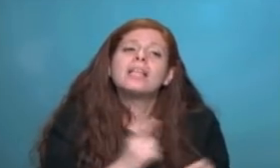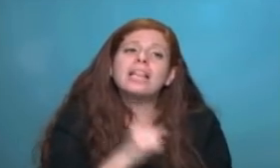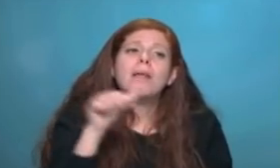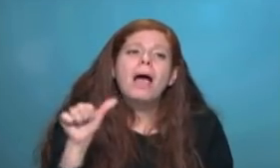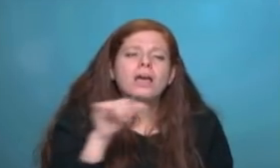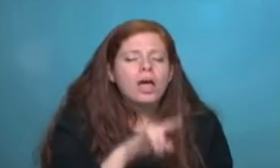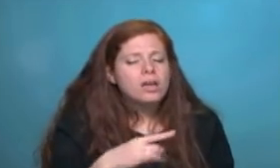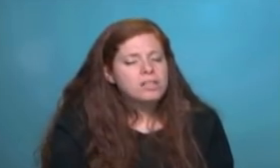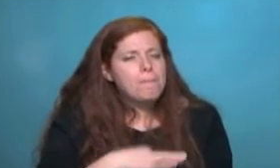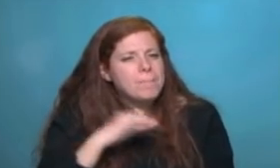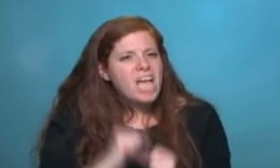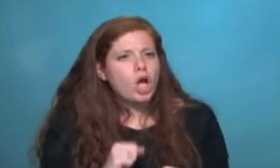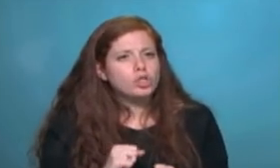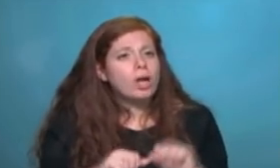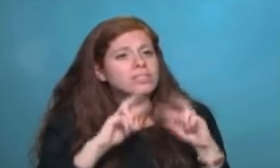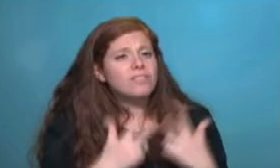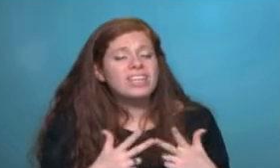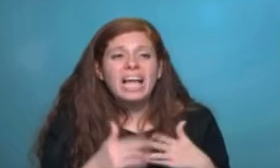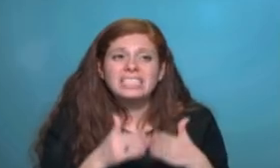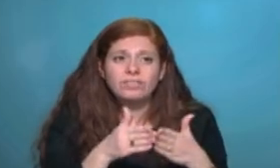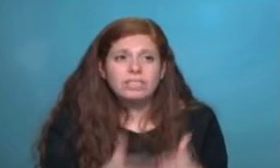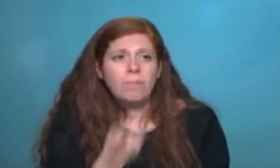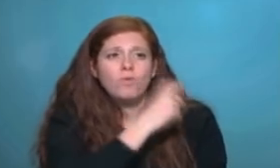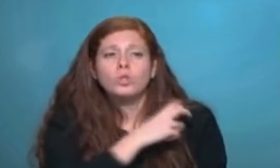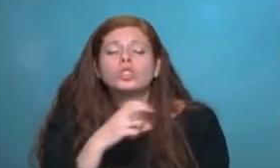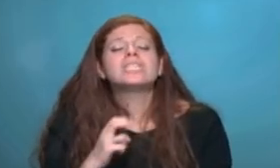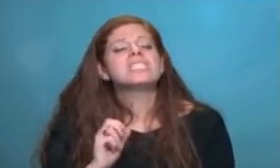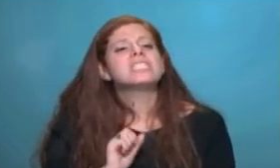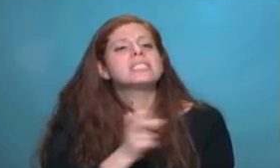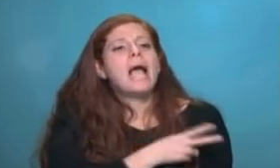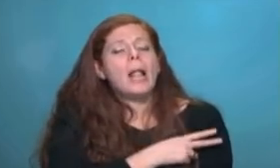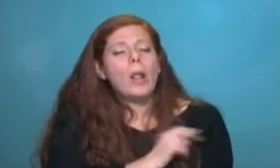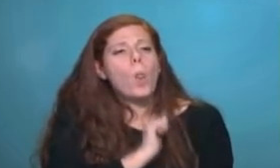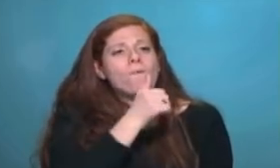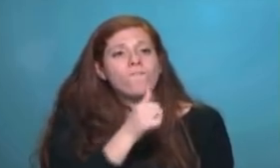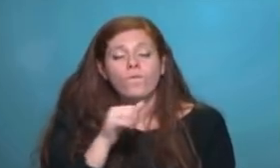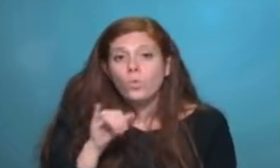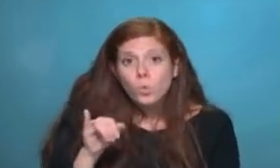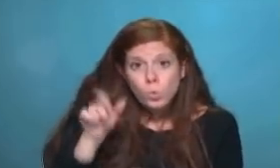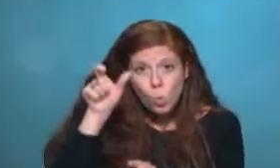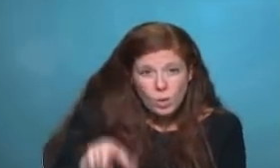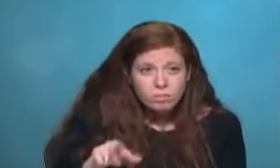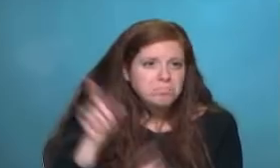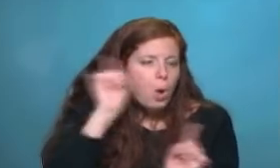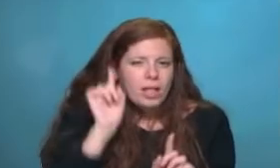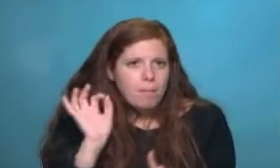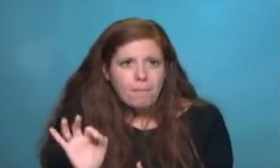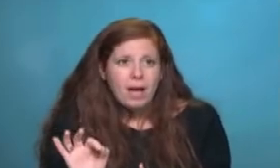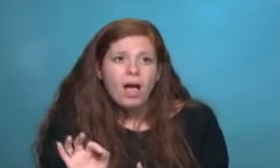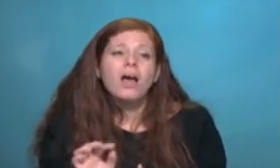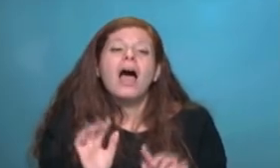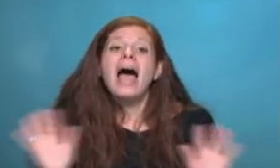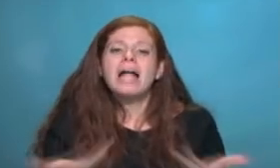קשה. צוות הספינה בפיקודו של סגן אלוף יוד לא ידע בשלב הזה מה פגע בה, אך עד מהרה התחברו